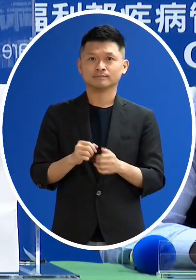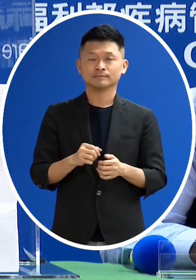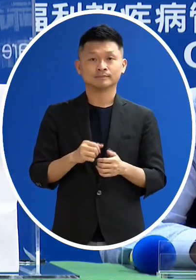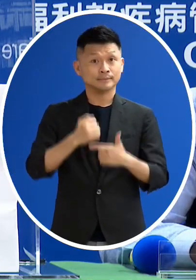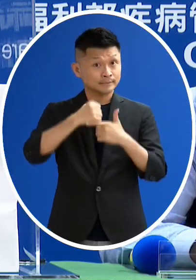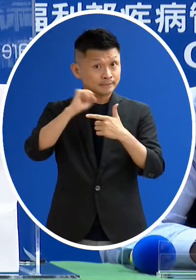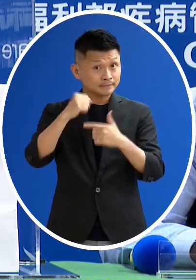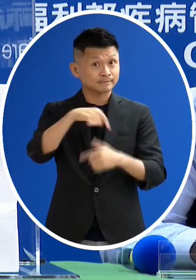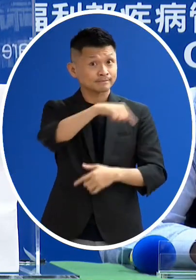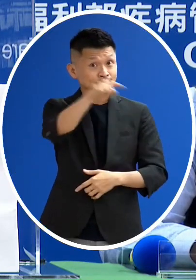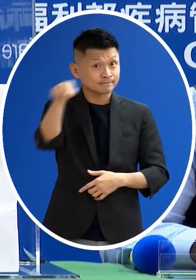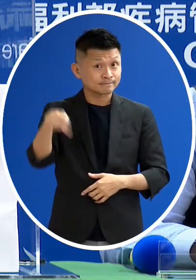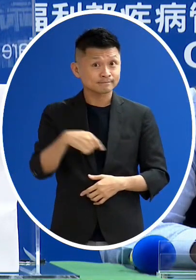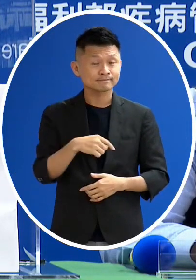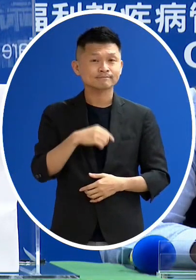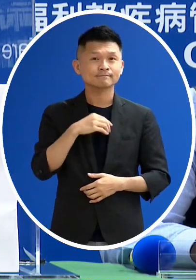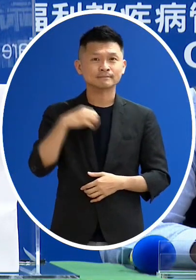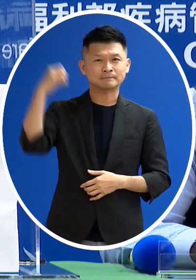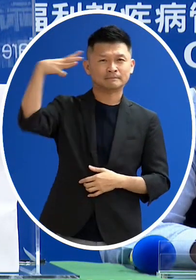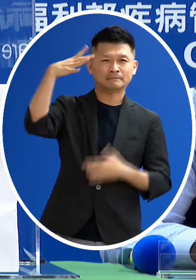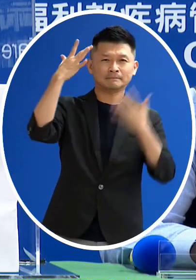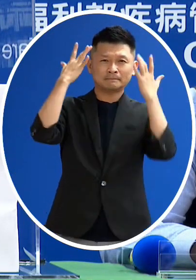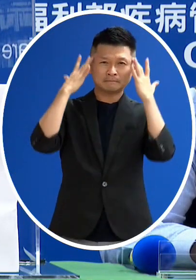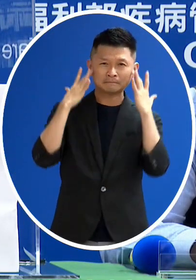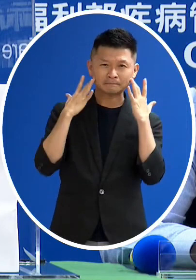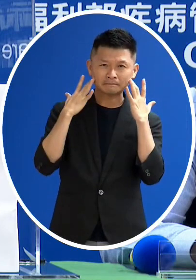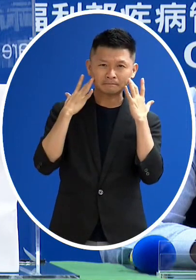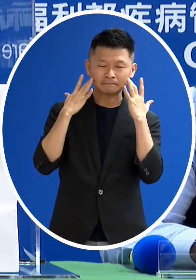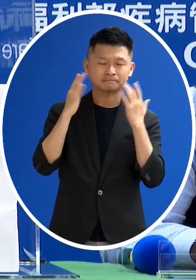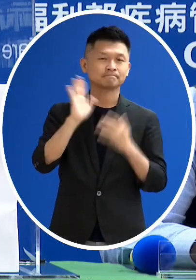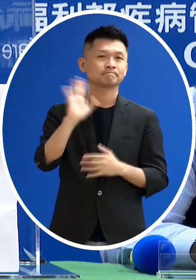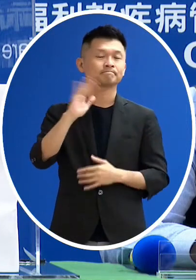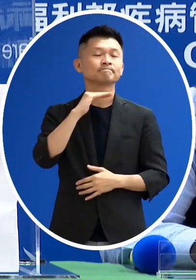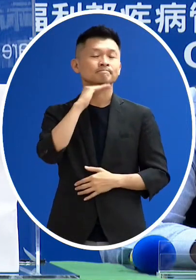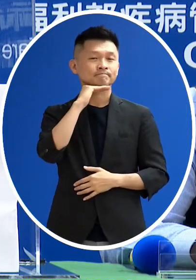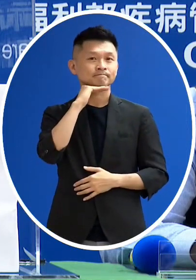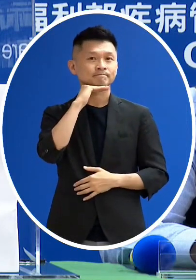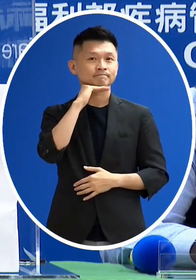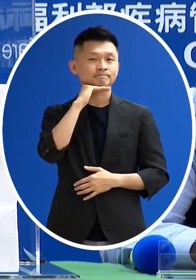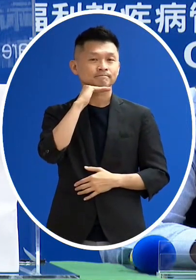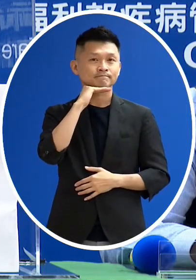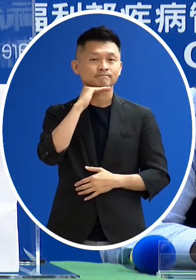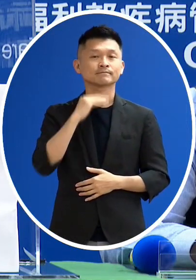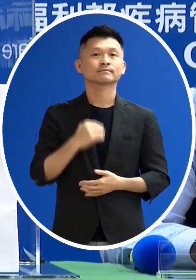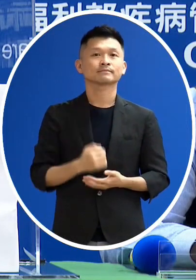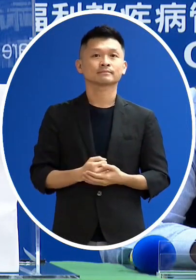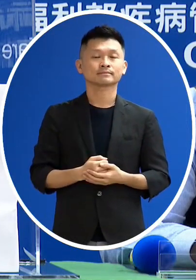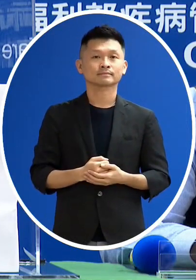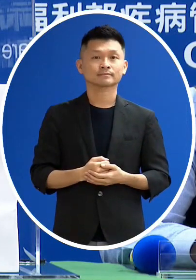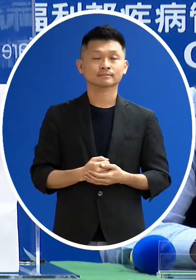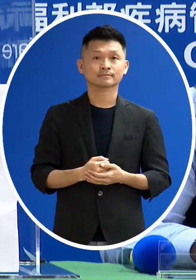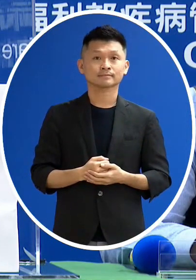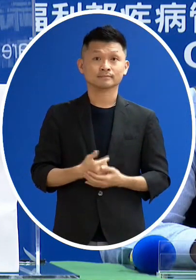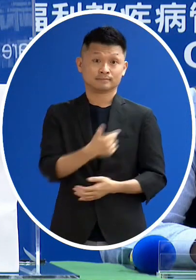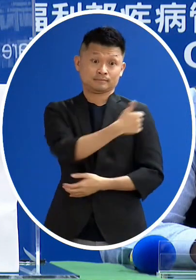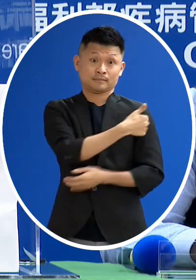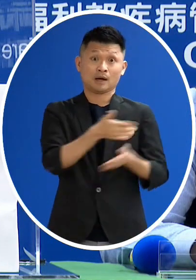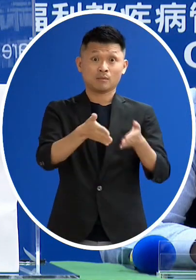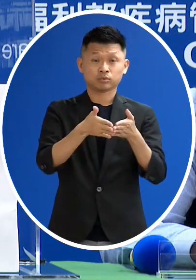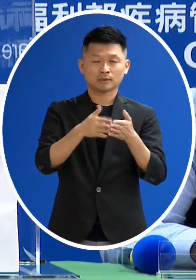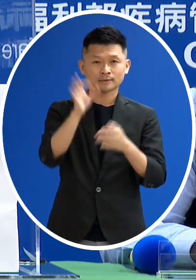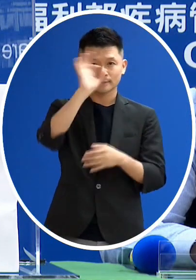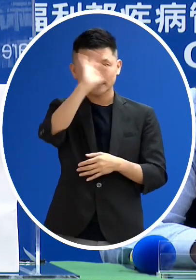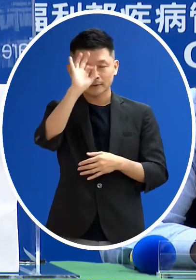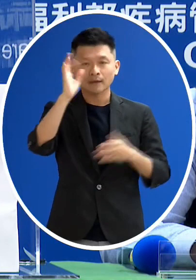还是就是说天气太热的时候，恐怕还是要避一避，或者在打的时候还是要找阴凉的地方